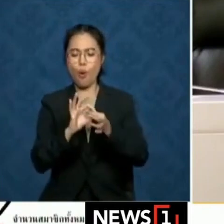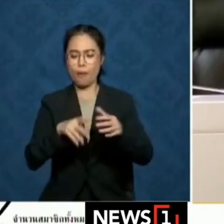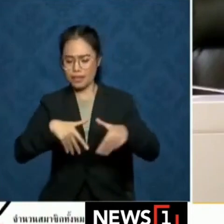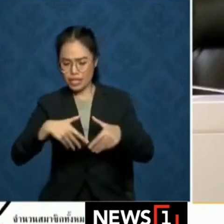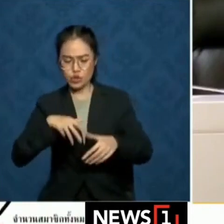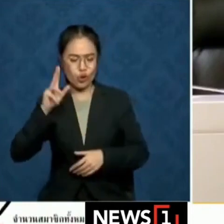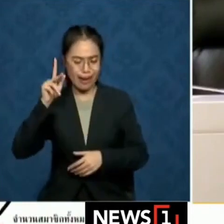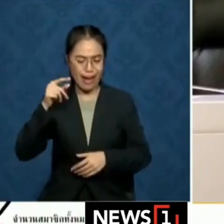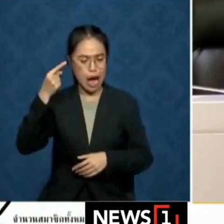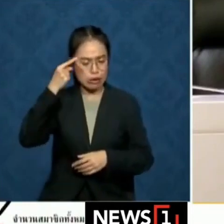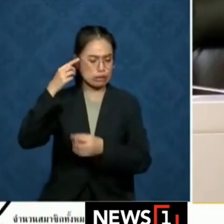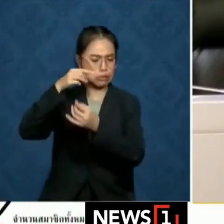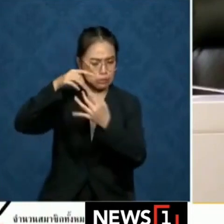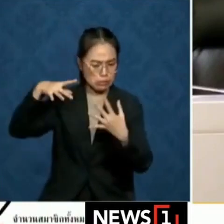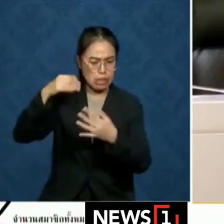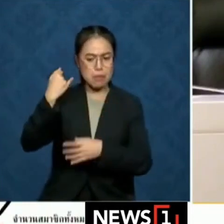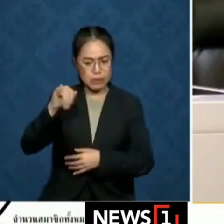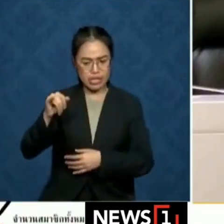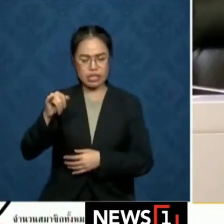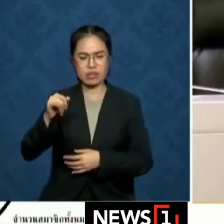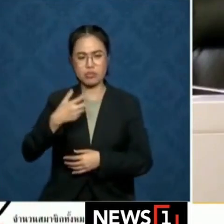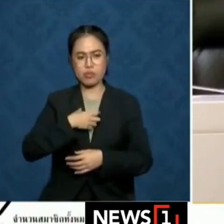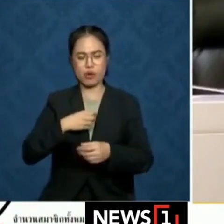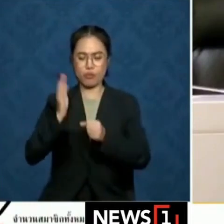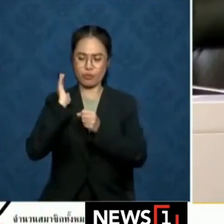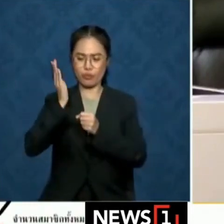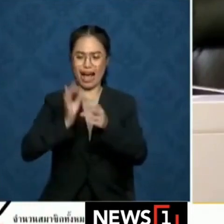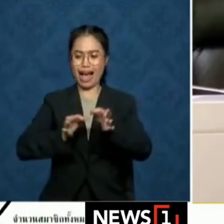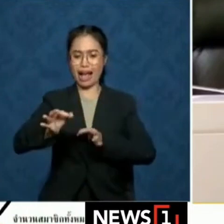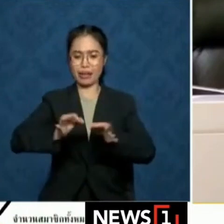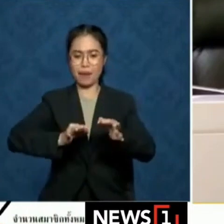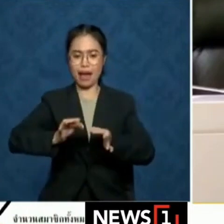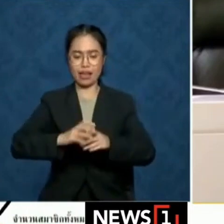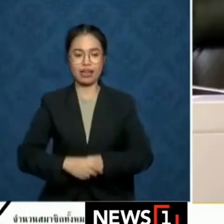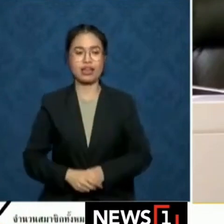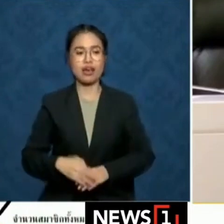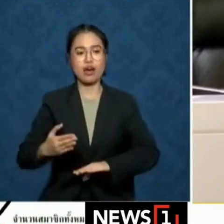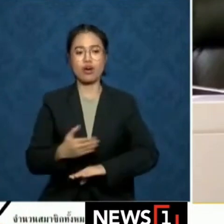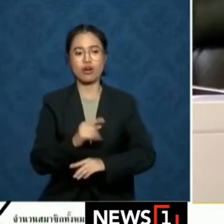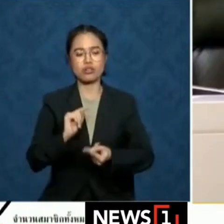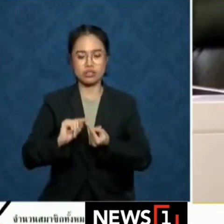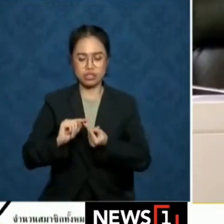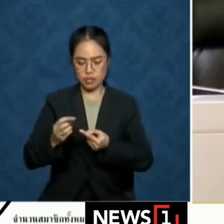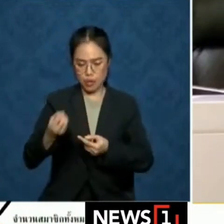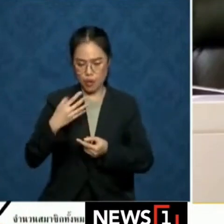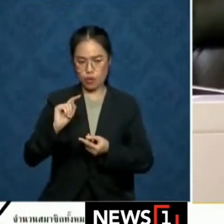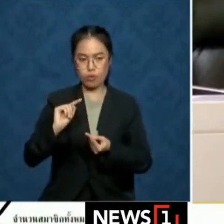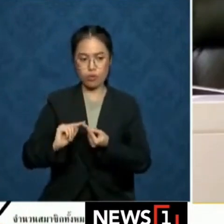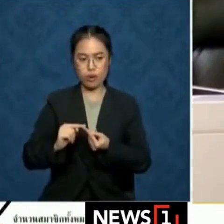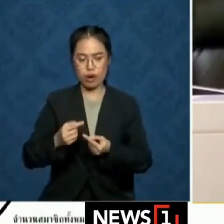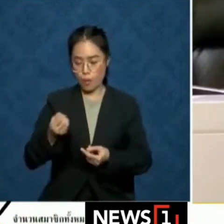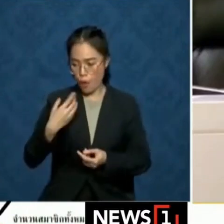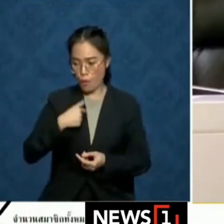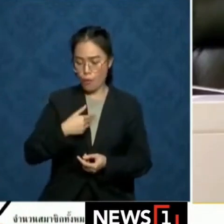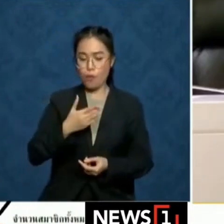ประชาชนและสื่อเนี่ยเข้าใจผิดในตัวเลขแล้วก็มีการกล่าวหาว่าตนเองและรัฐมนตรีพลังงานจากรัฐบาลที่แล้วมาจาก